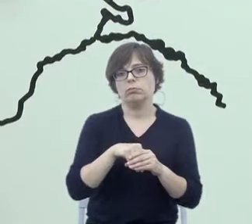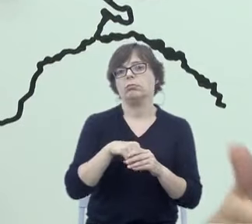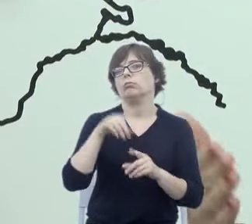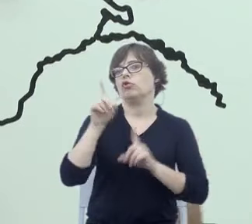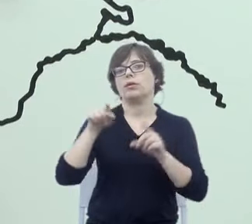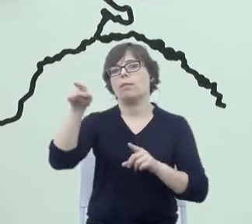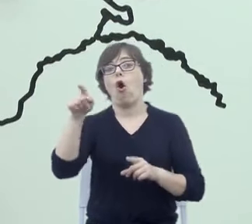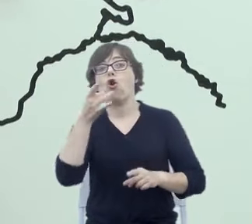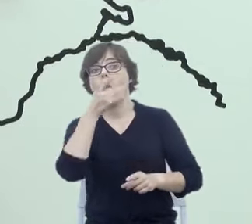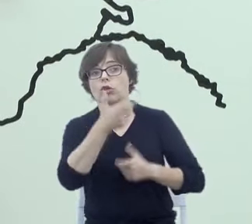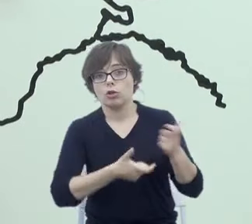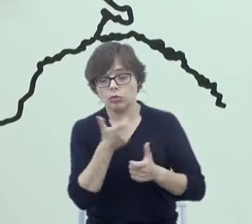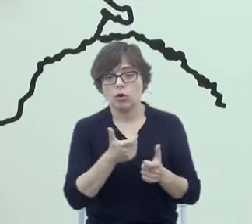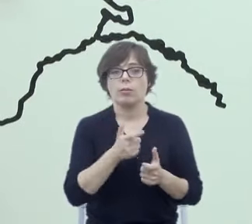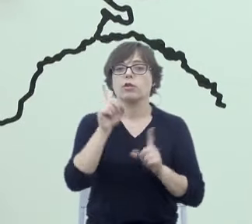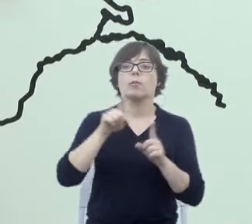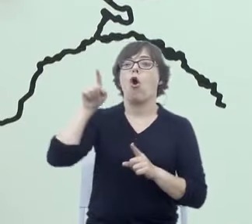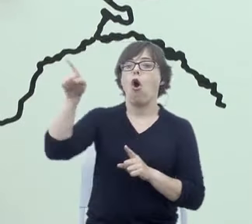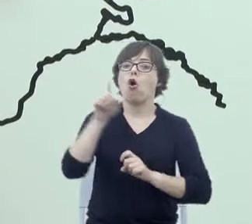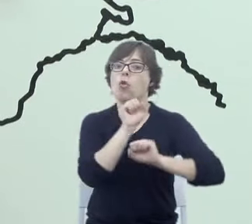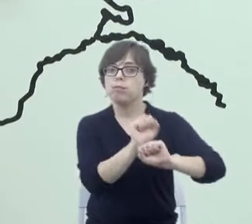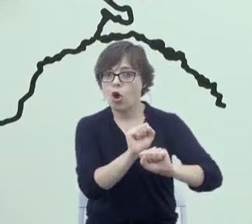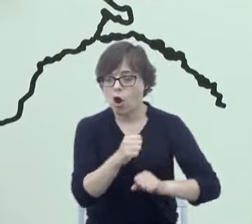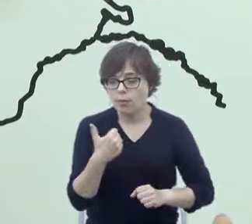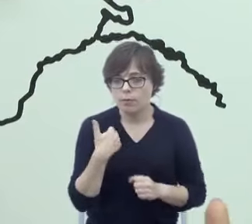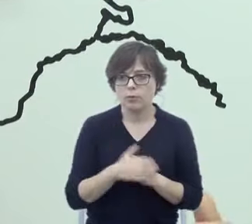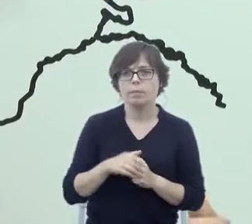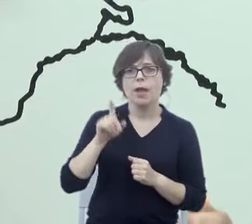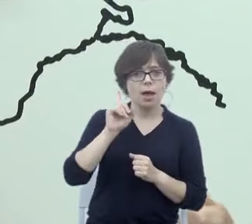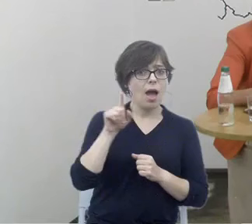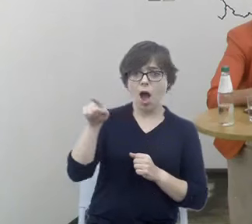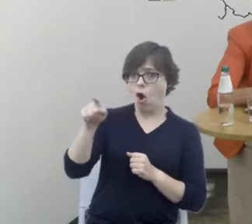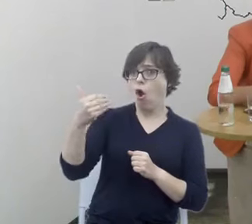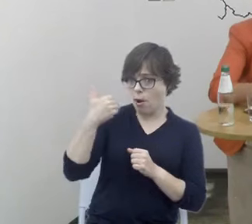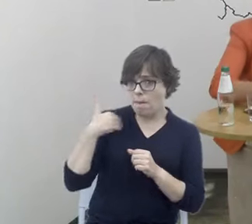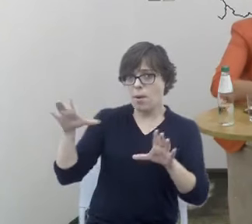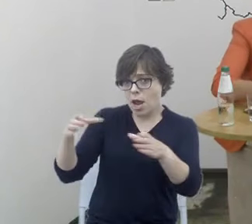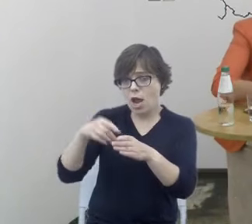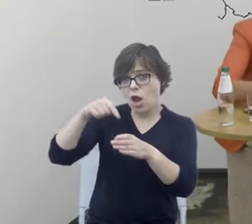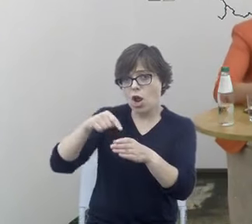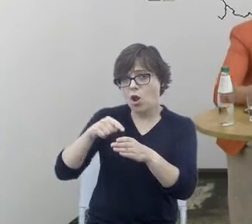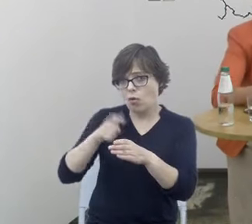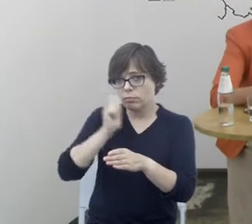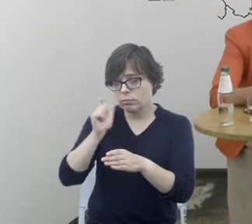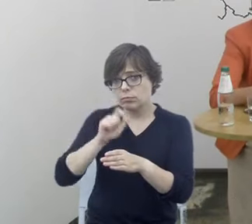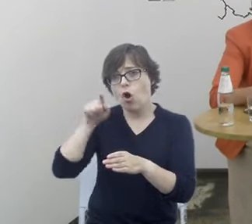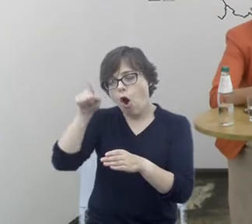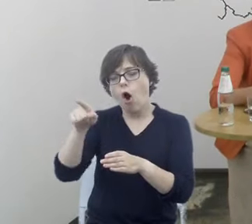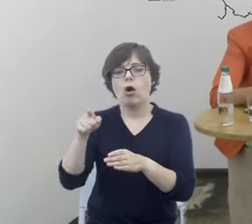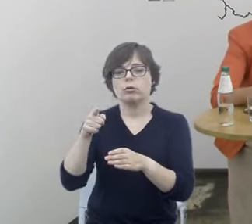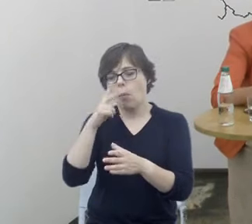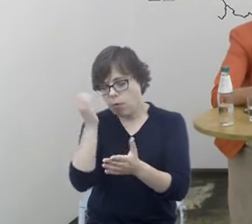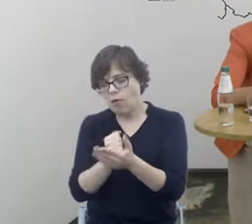oskarżał, raz jak gdyby bronił tych oprawców. On był w tej szajce, on poświadczał różne fikcyjne pokrewieństwa